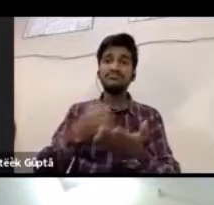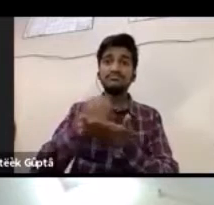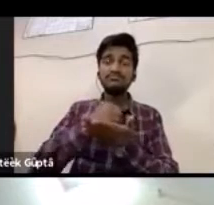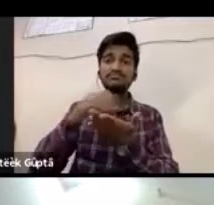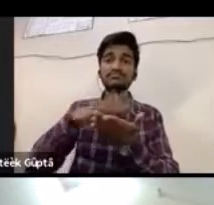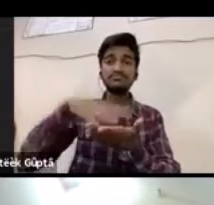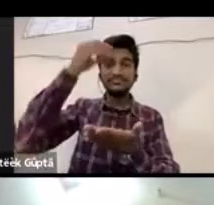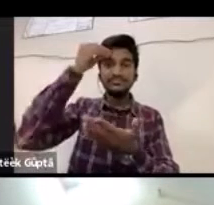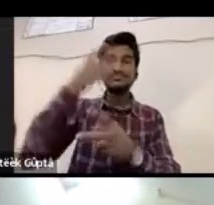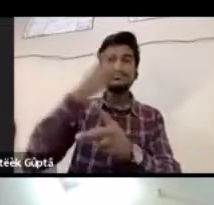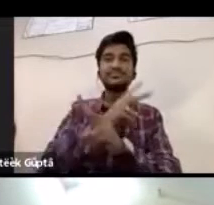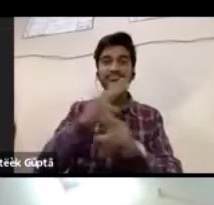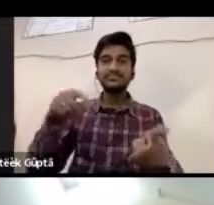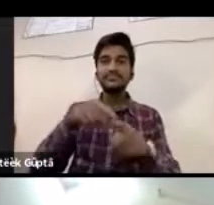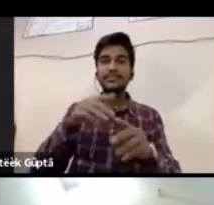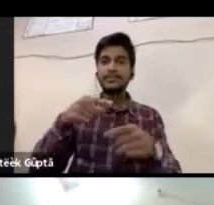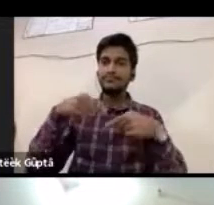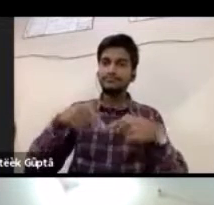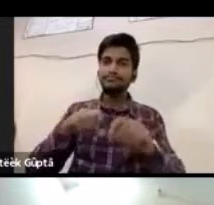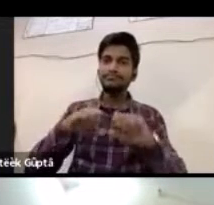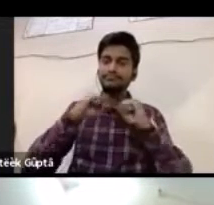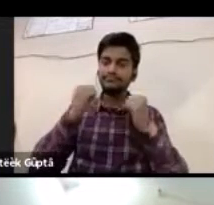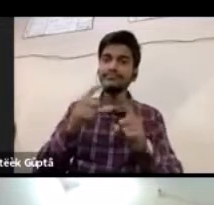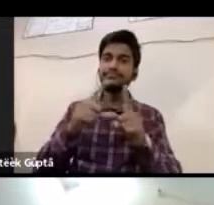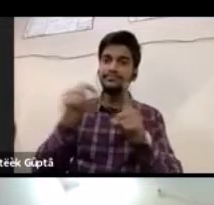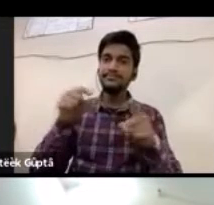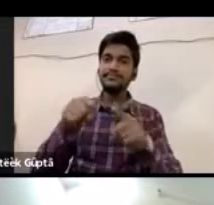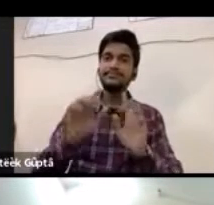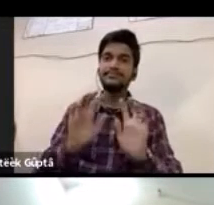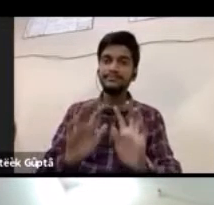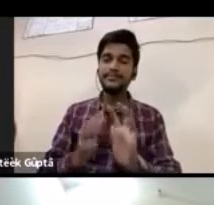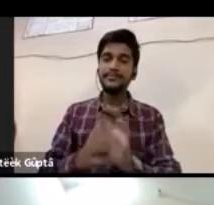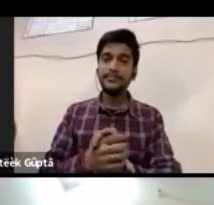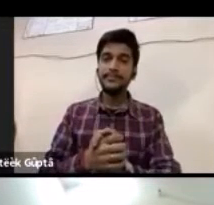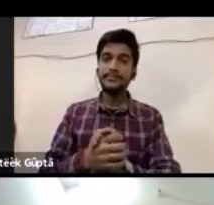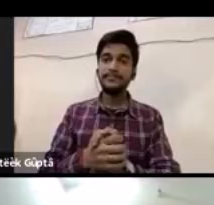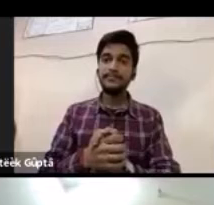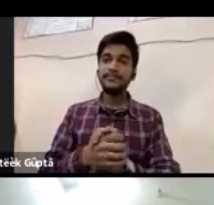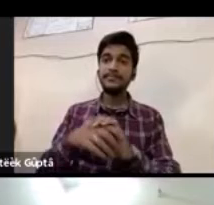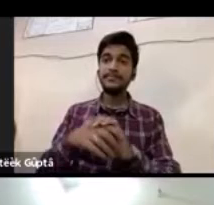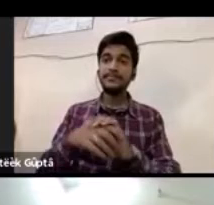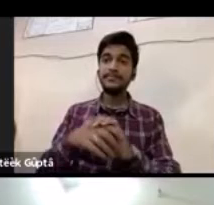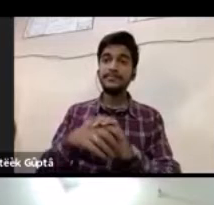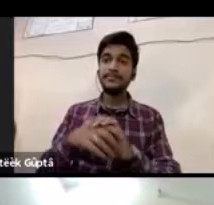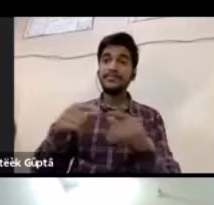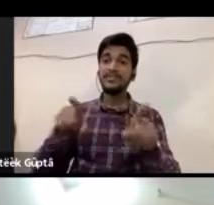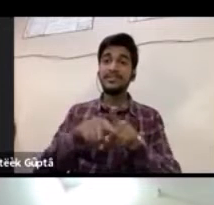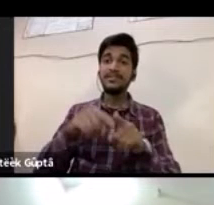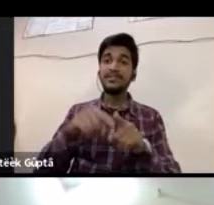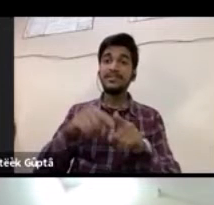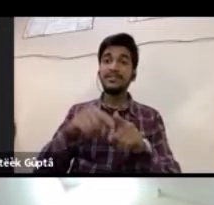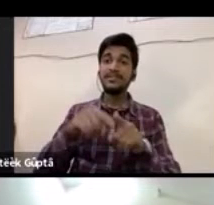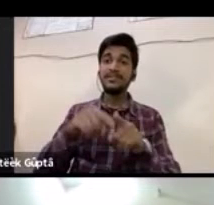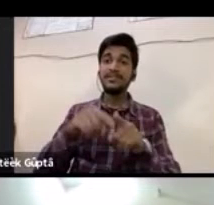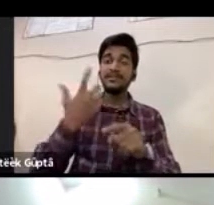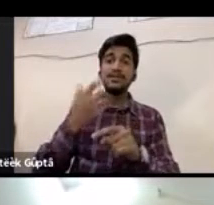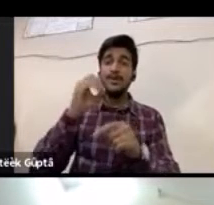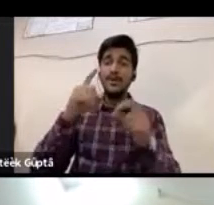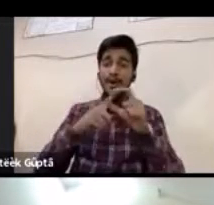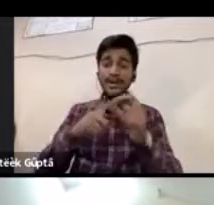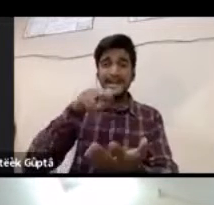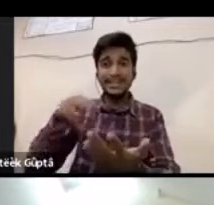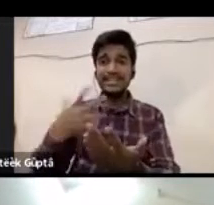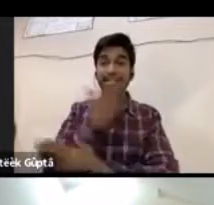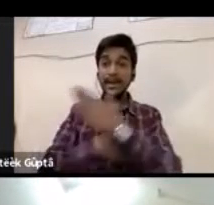हैं. देन ग्रेजुअली मैंने धीरे धीरे और लेसन्स प्रिपेयर किए, अनादर कोर्स ऑन डिसेबिलिटी